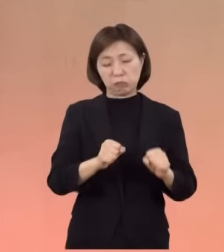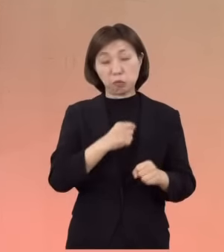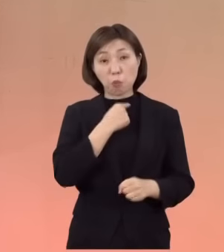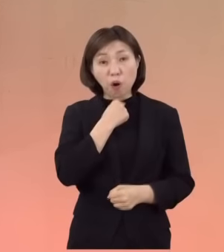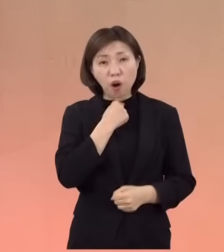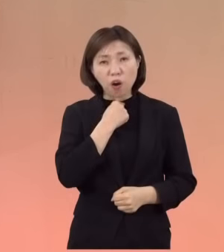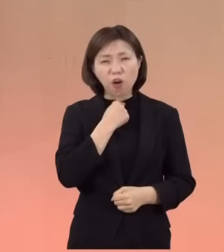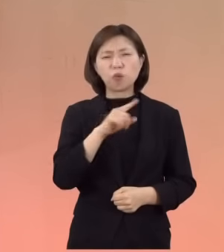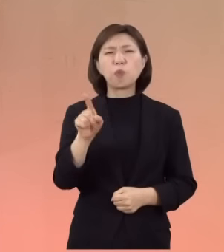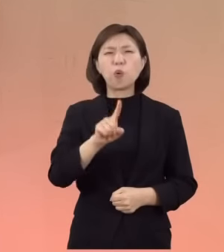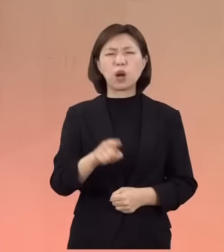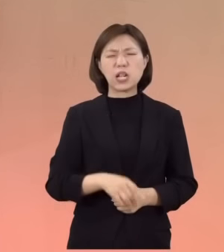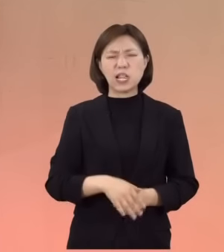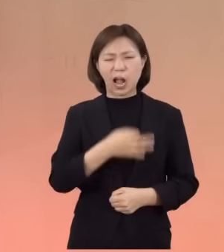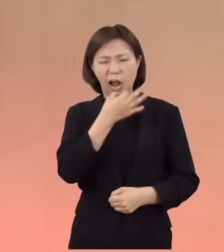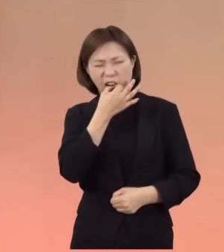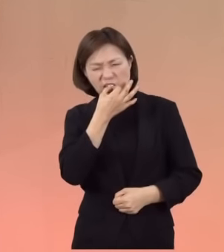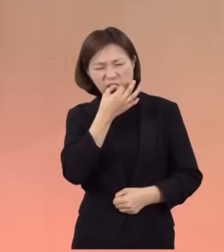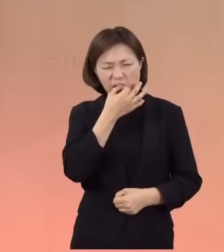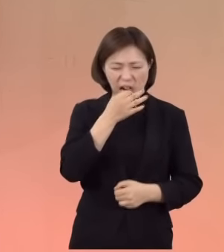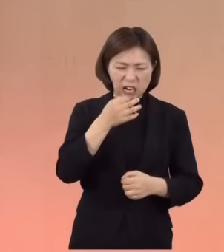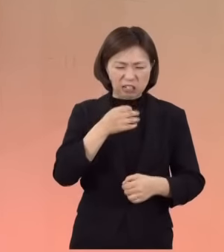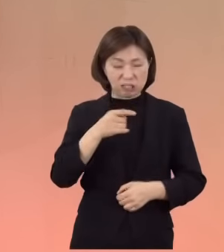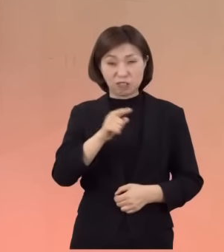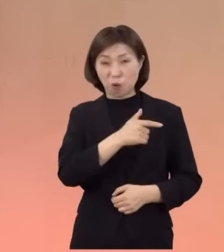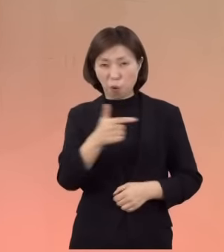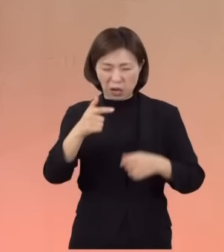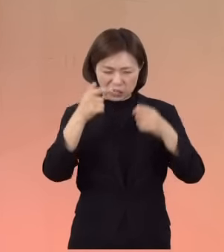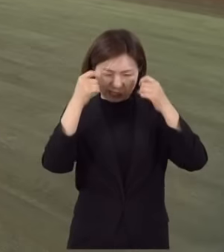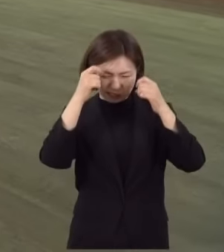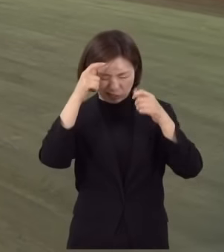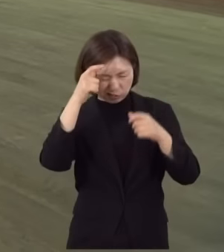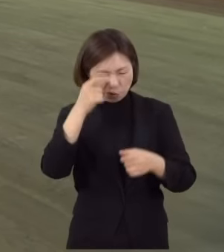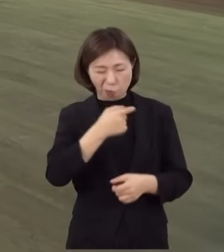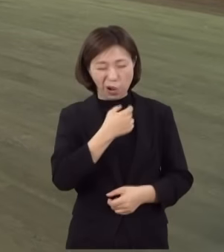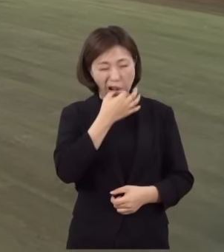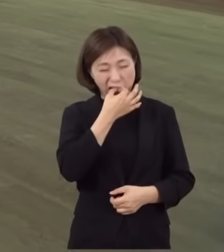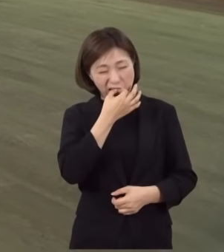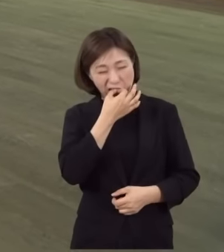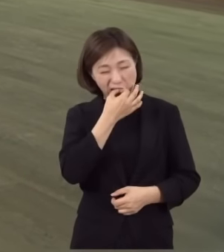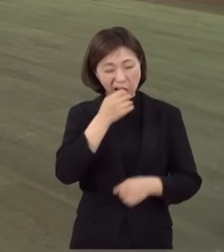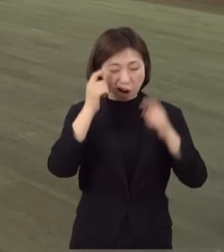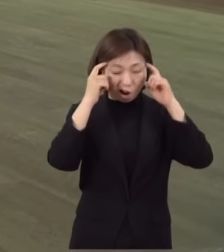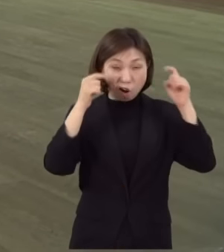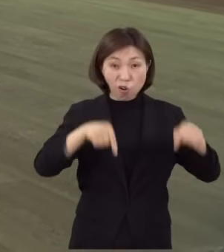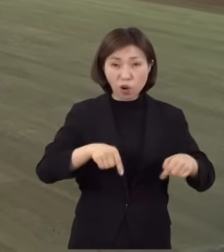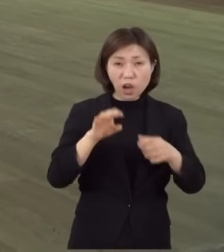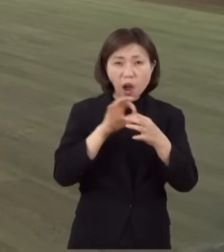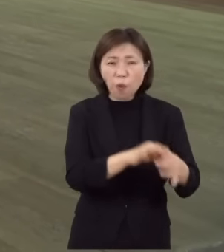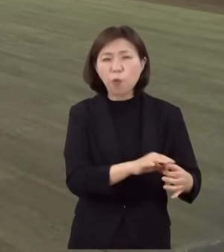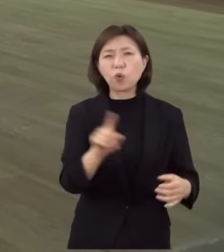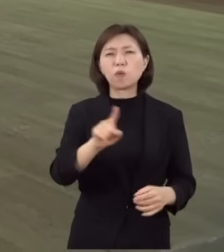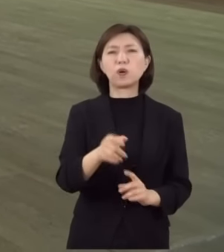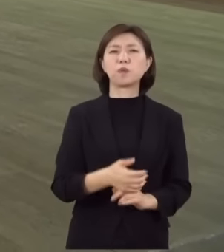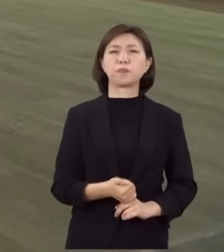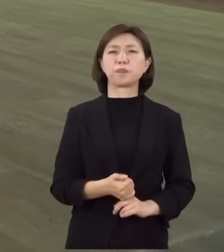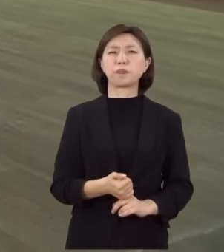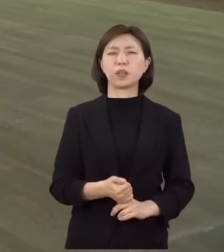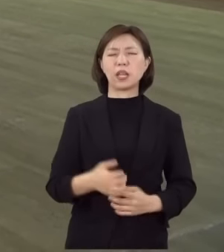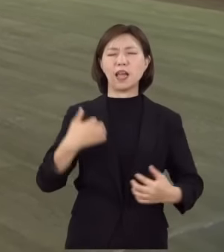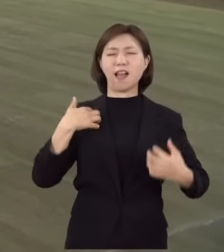극락왕생도 못할 것이요 왜냐하면 가장 긴요한